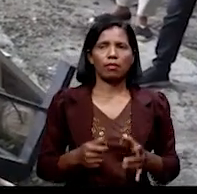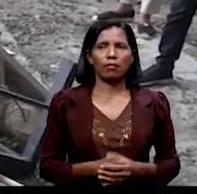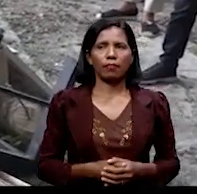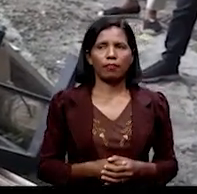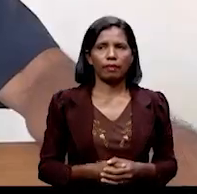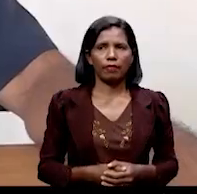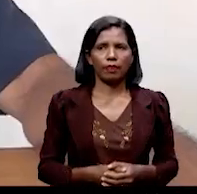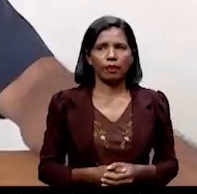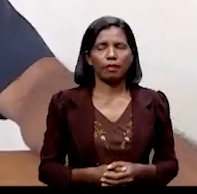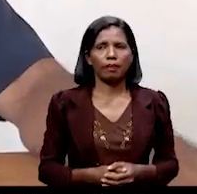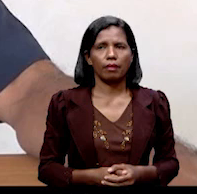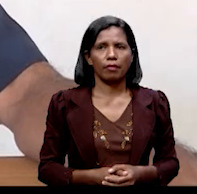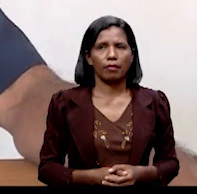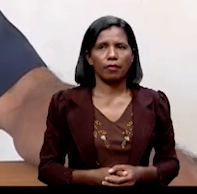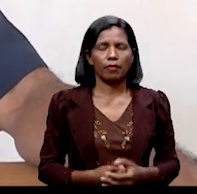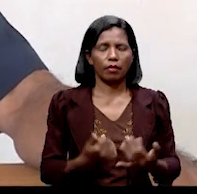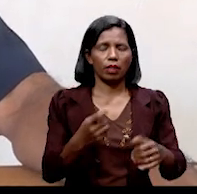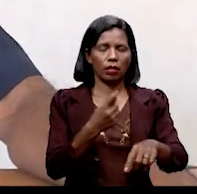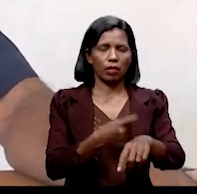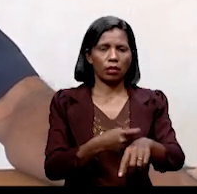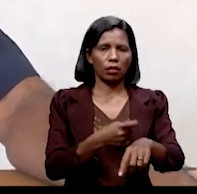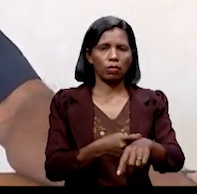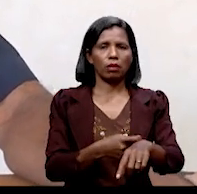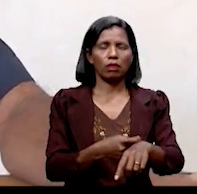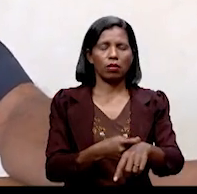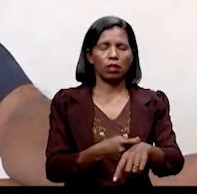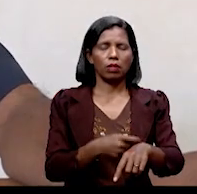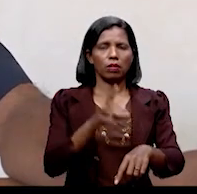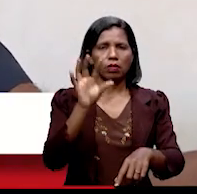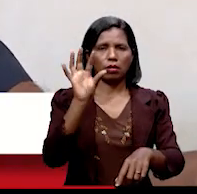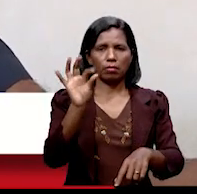iha oras mazem menus tuku sia